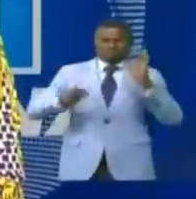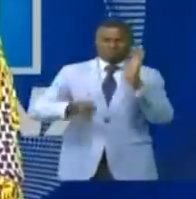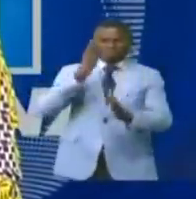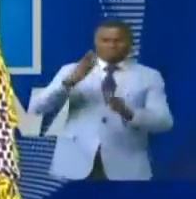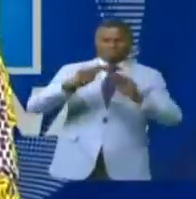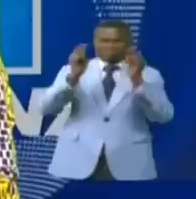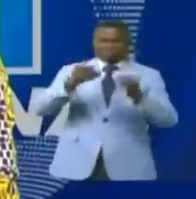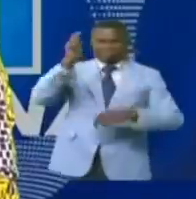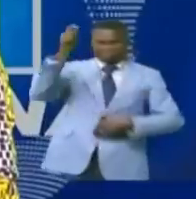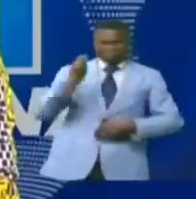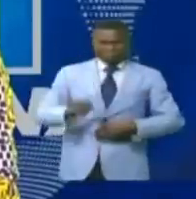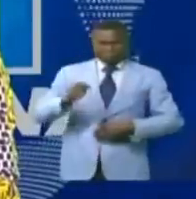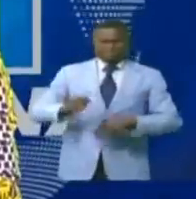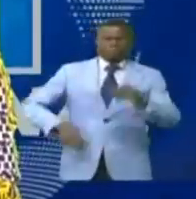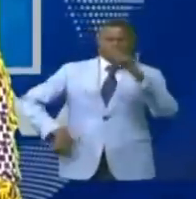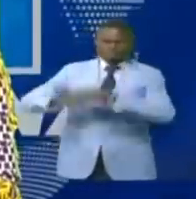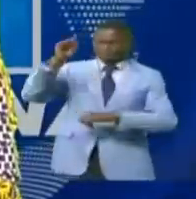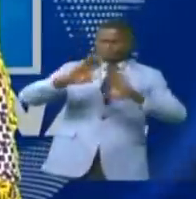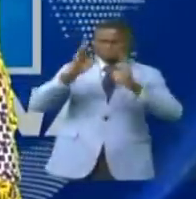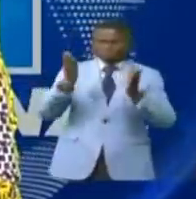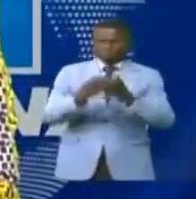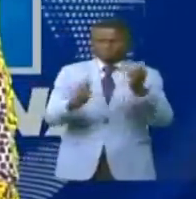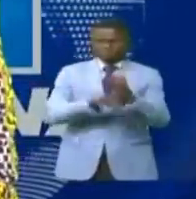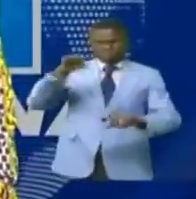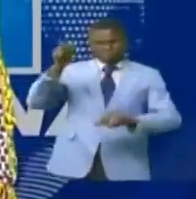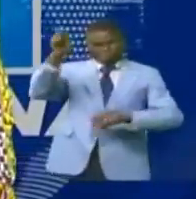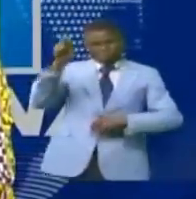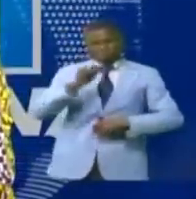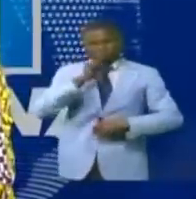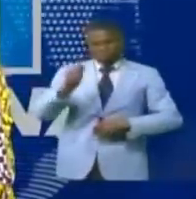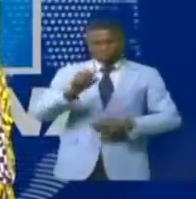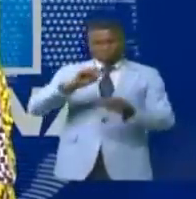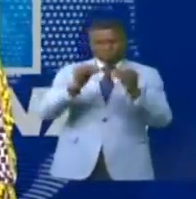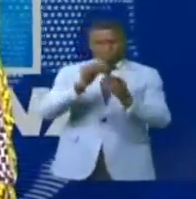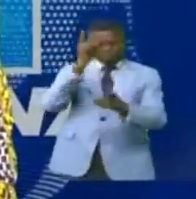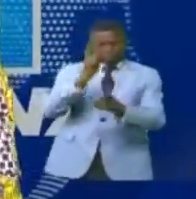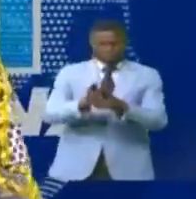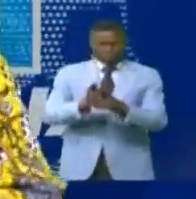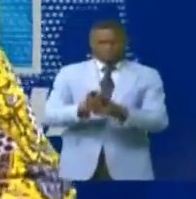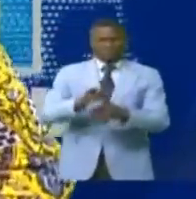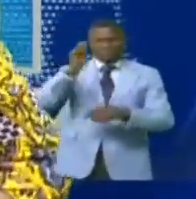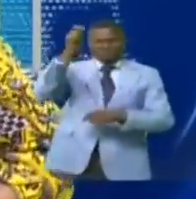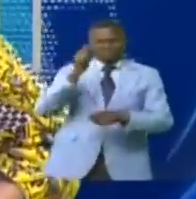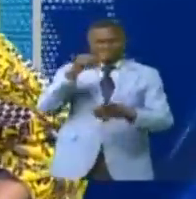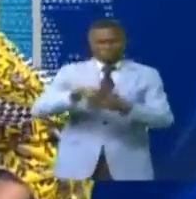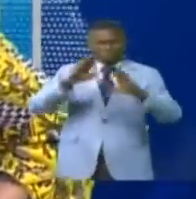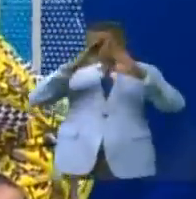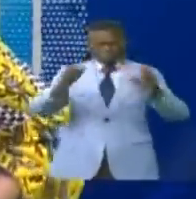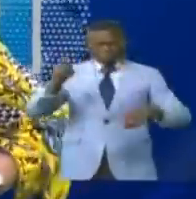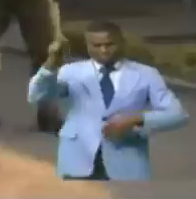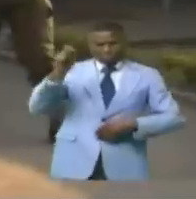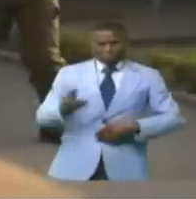militaire tient à la réputation de ce camp et à la maîtrise des effectifs, Edi Chalakatala, Julien Piana.